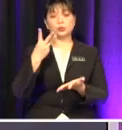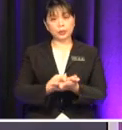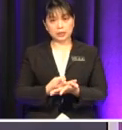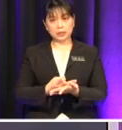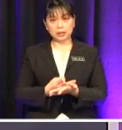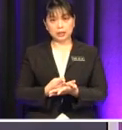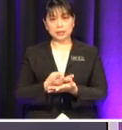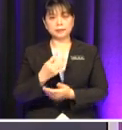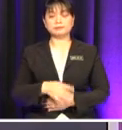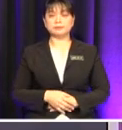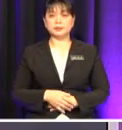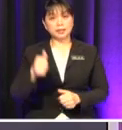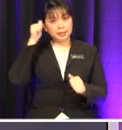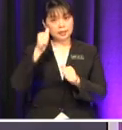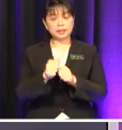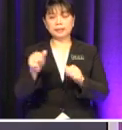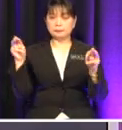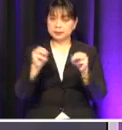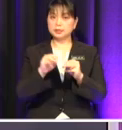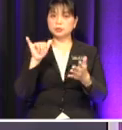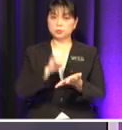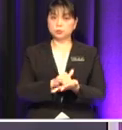murid-murid nih kan kadang lagi